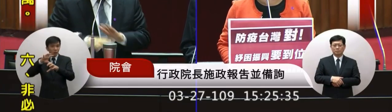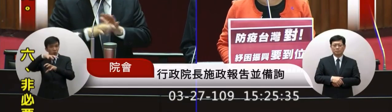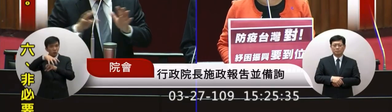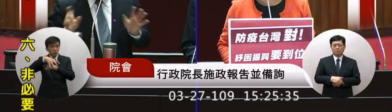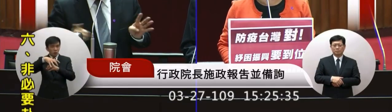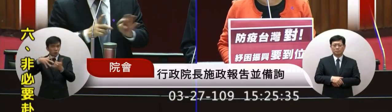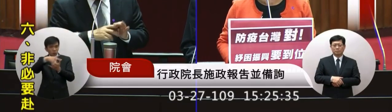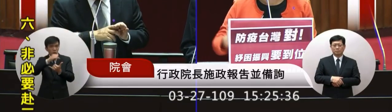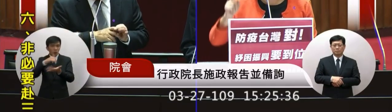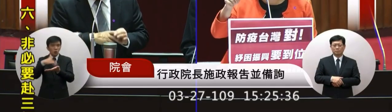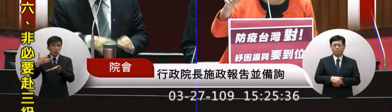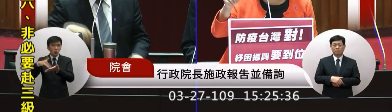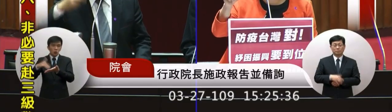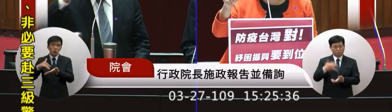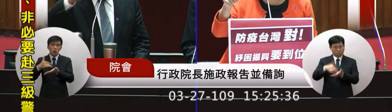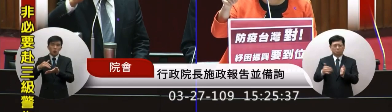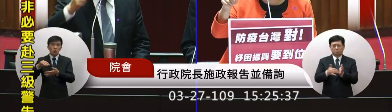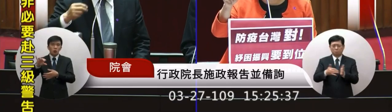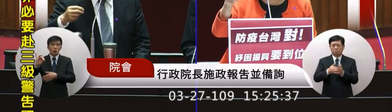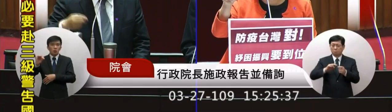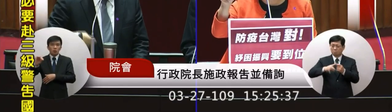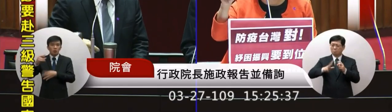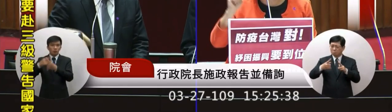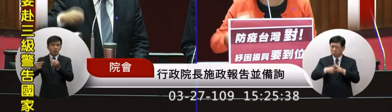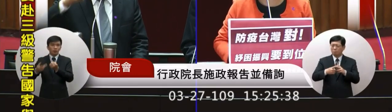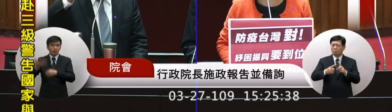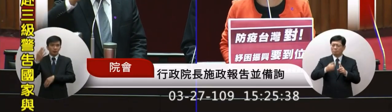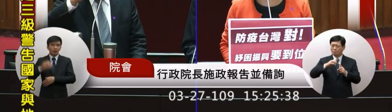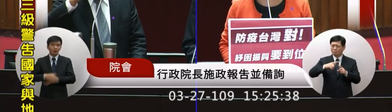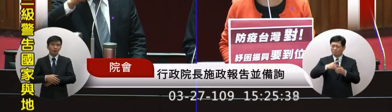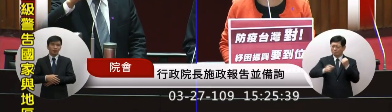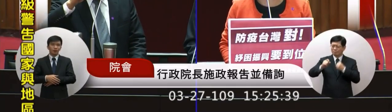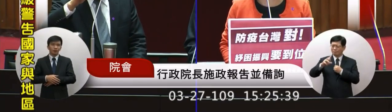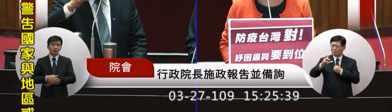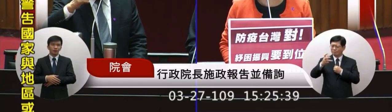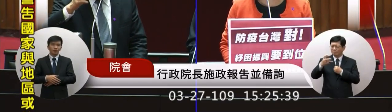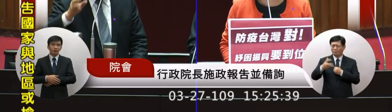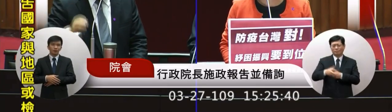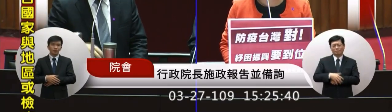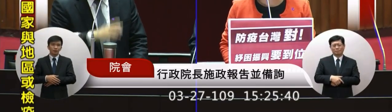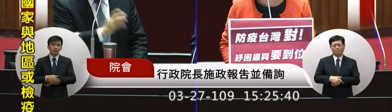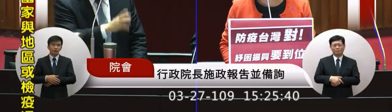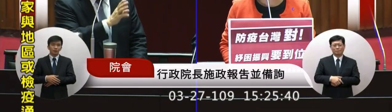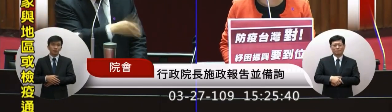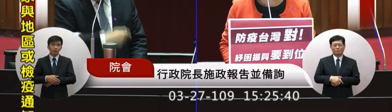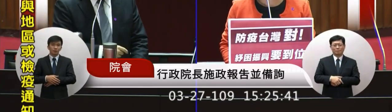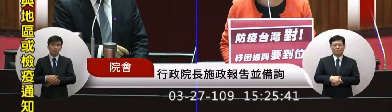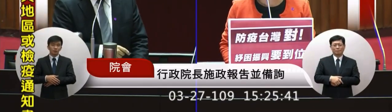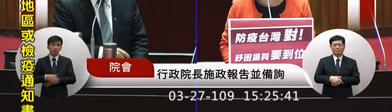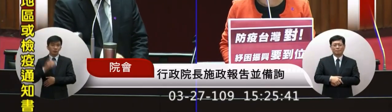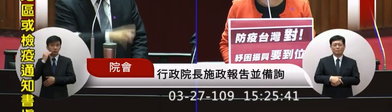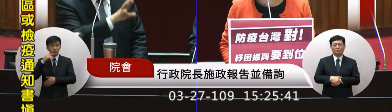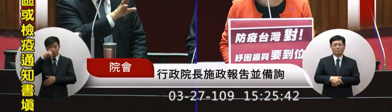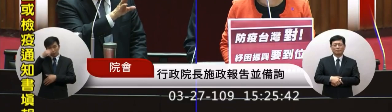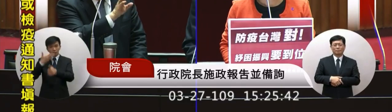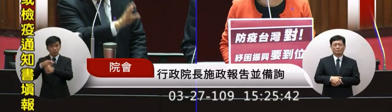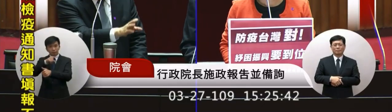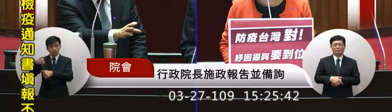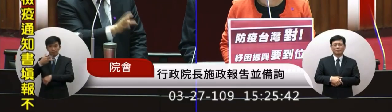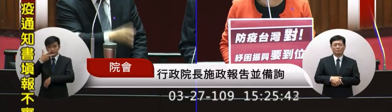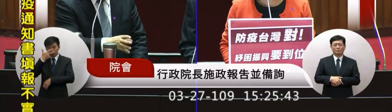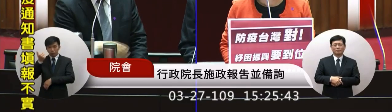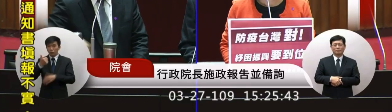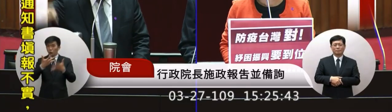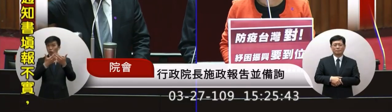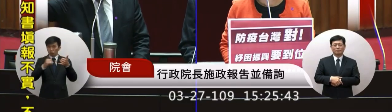片。这拢爱省的啦， 我省过了，国中小大概180万个学童啊。 起码哦，要个会较方便的，就是讲网